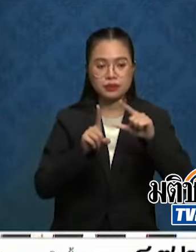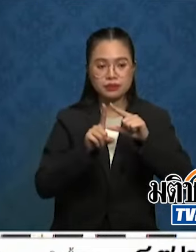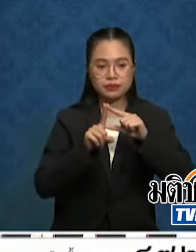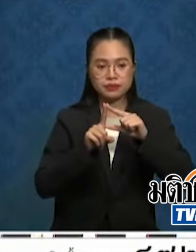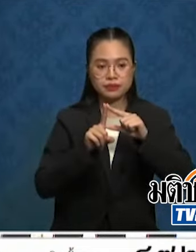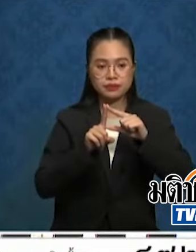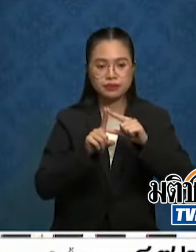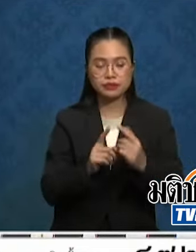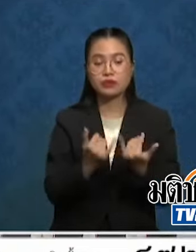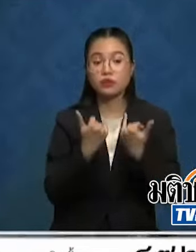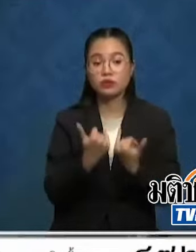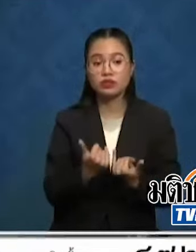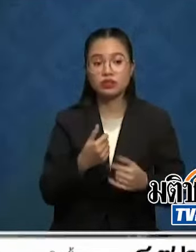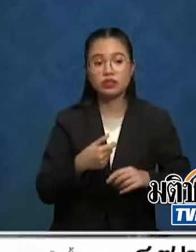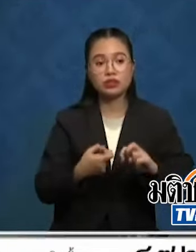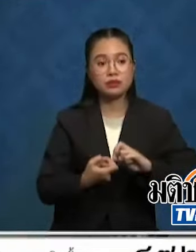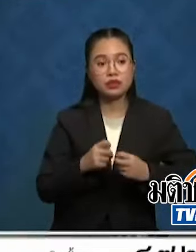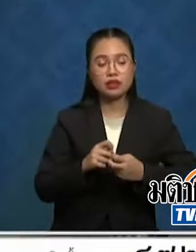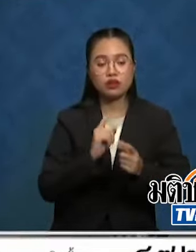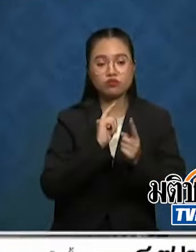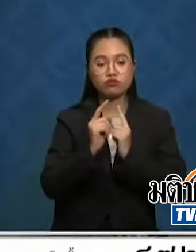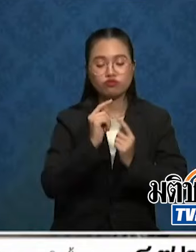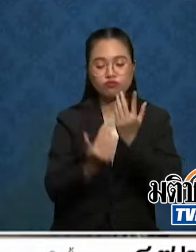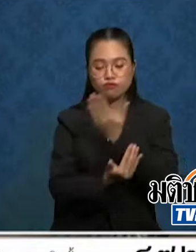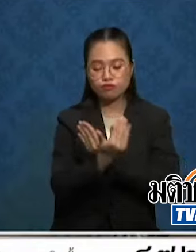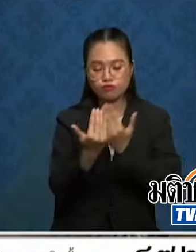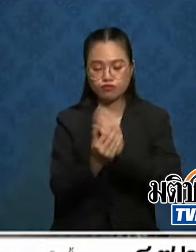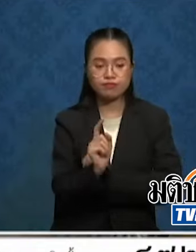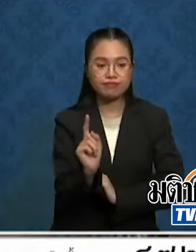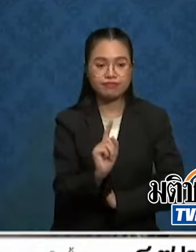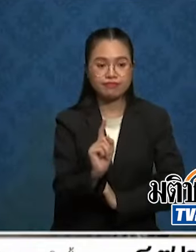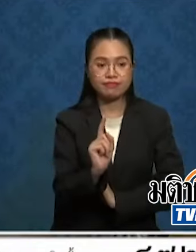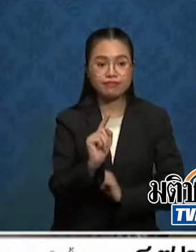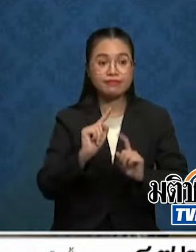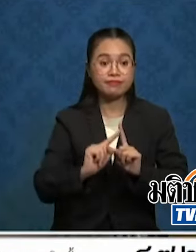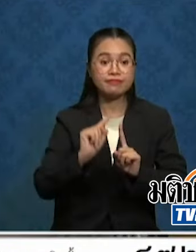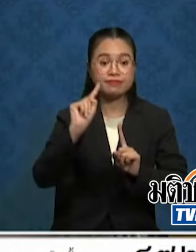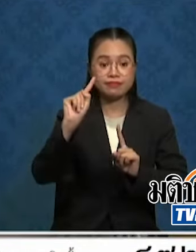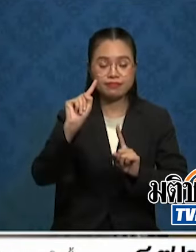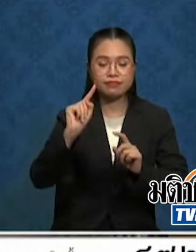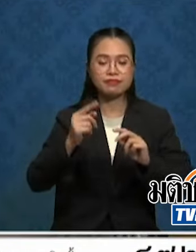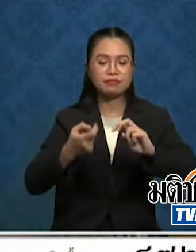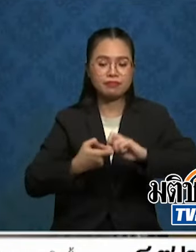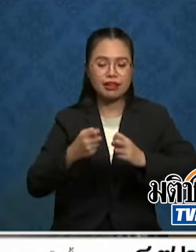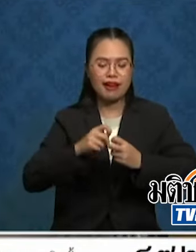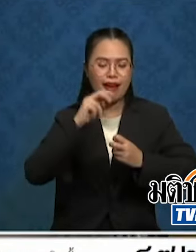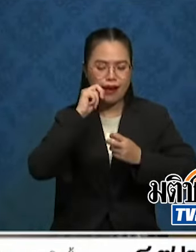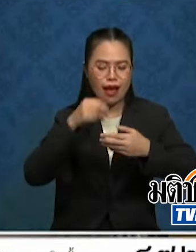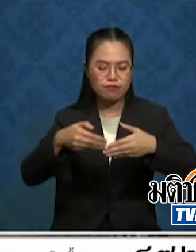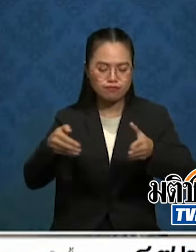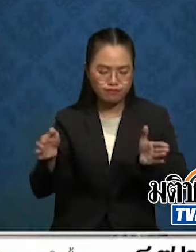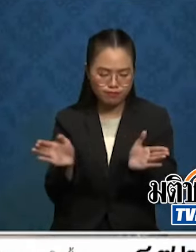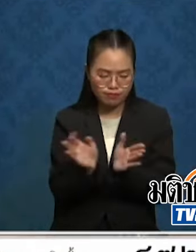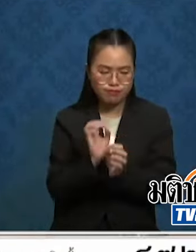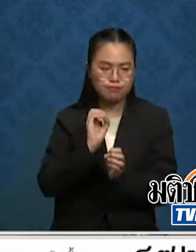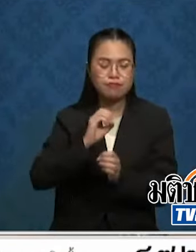กับผมขอนำปัญหาในพื้นที่ปรึกษาหารือกับท่านประธานดังนี้ครับเรื่องที่1ปัญหาบ่อบำบัดน้ำเสียที่ตั้งอยู่บริเวณ